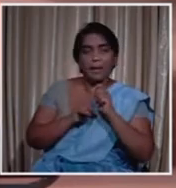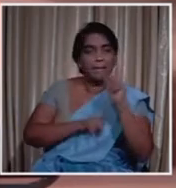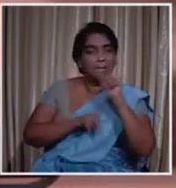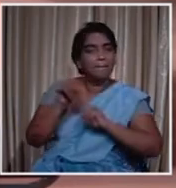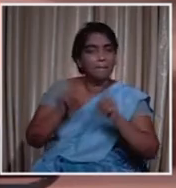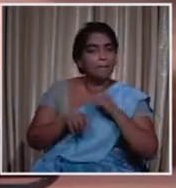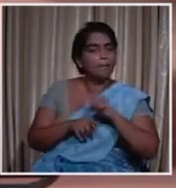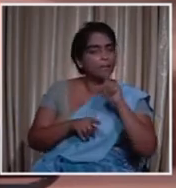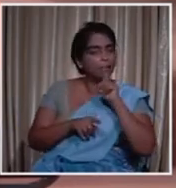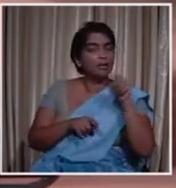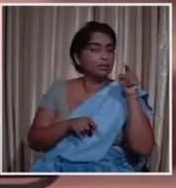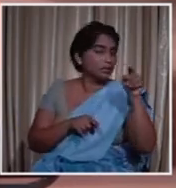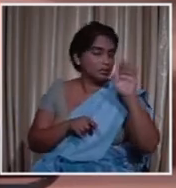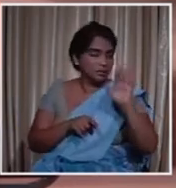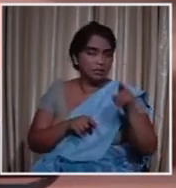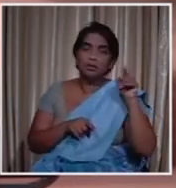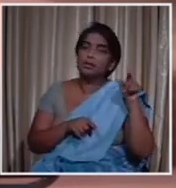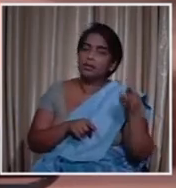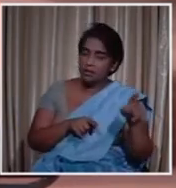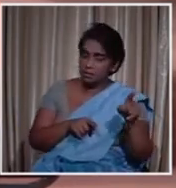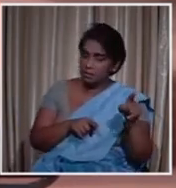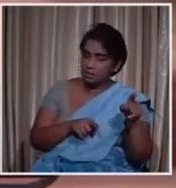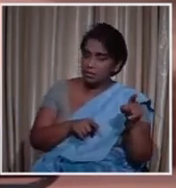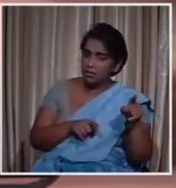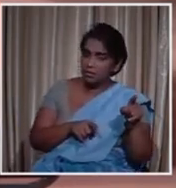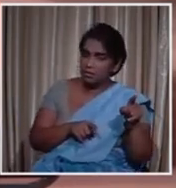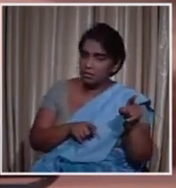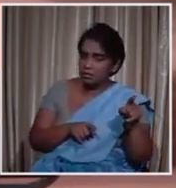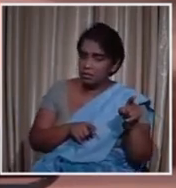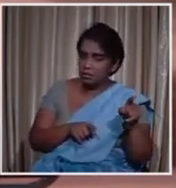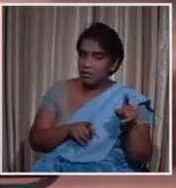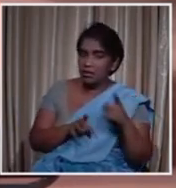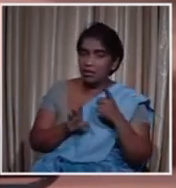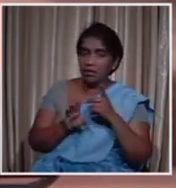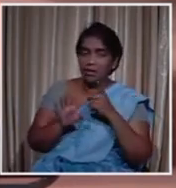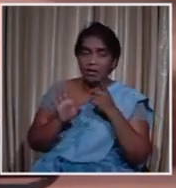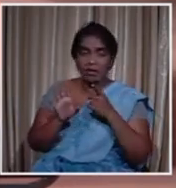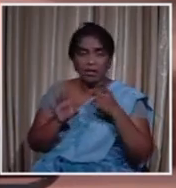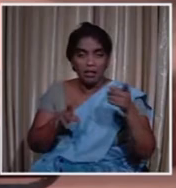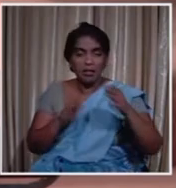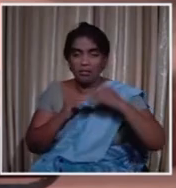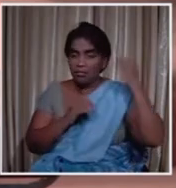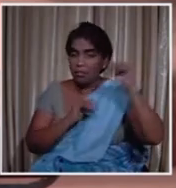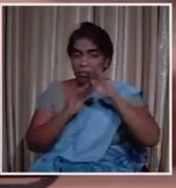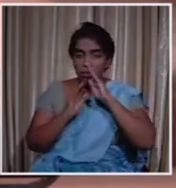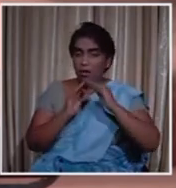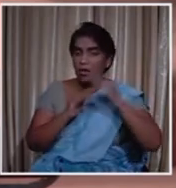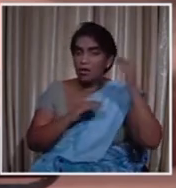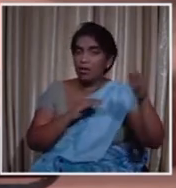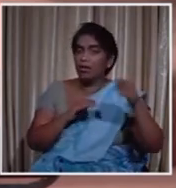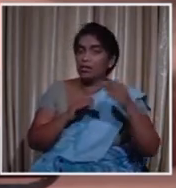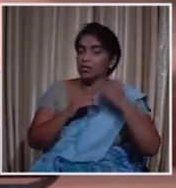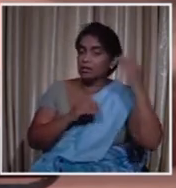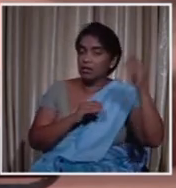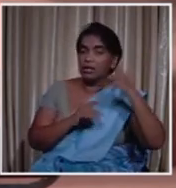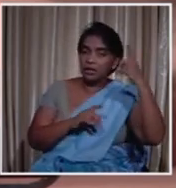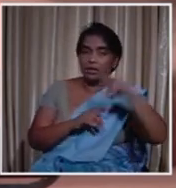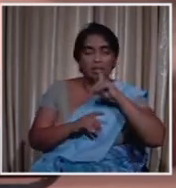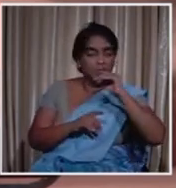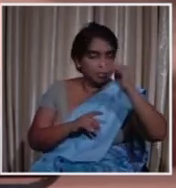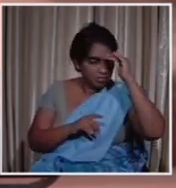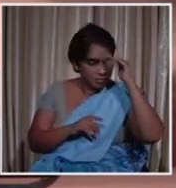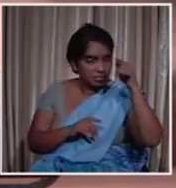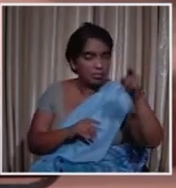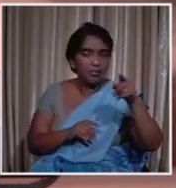செய்த கர்ம வினைகள் உங்களை வாழ விடாதன், அது பௌத்தத்திலும் இருக்கிறது. நீங்கள் அனுராதபுரம் செல்லுங்கள். கௌரவ பிரதி சபாநாயகர் அவர்களே, ஒவ்வொருவரும் தான்